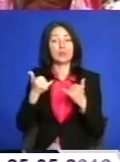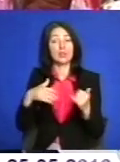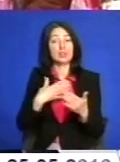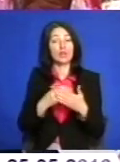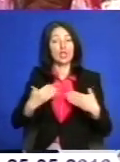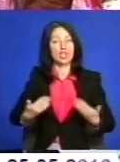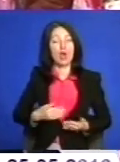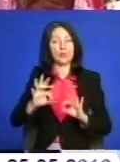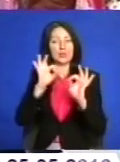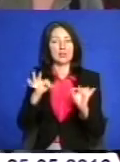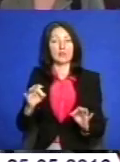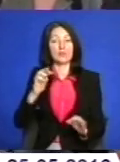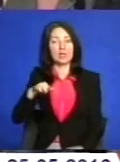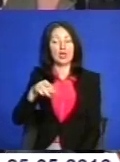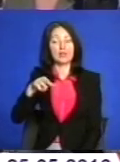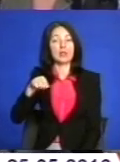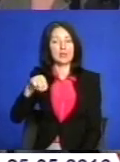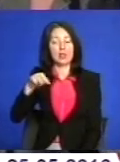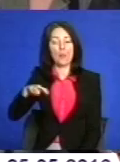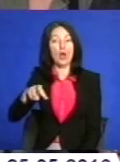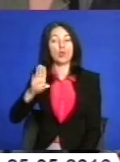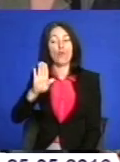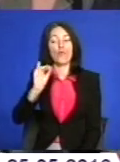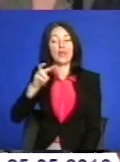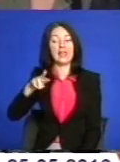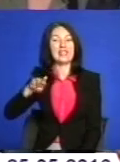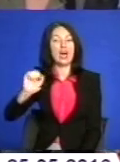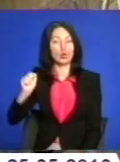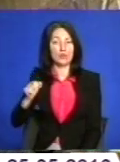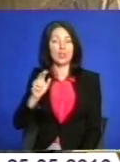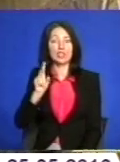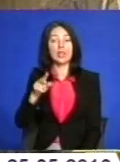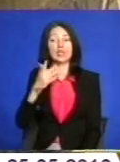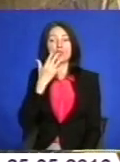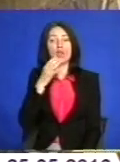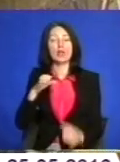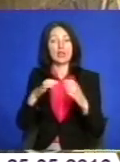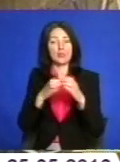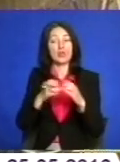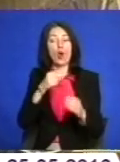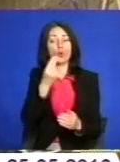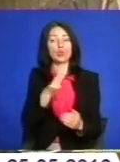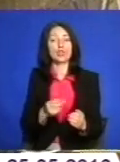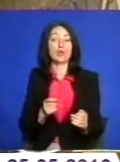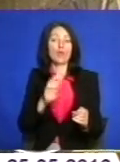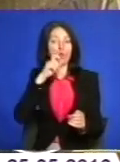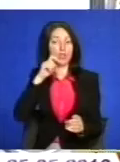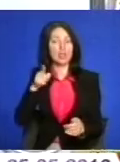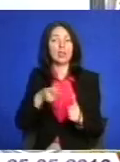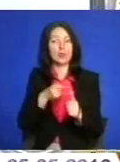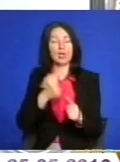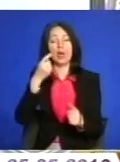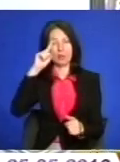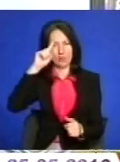Тетяна та Михайло Витягловські – члени Національної спілки художників України. Їх імена добре знані в мистецькому світі.